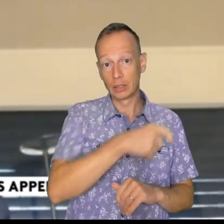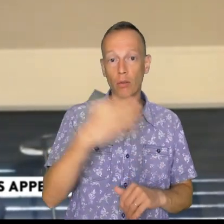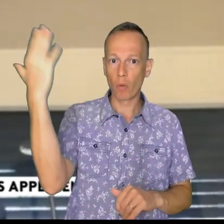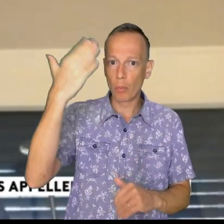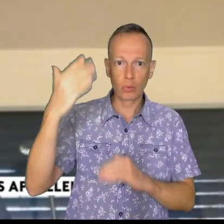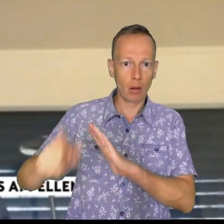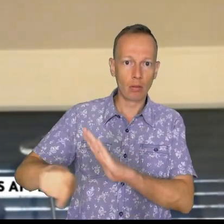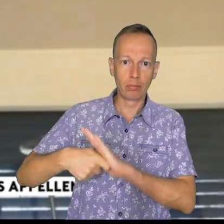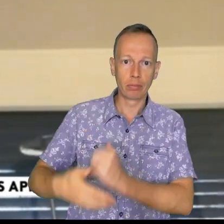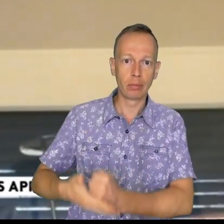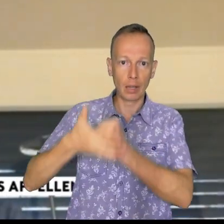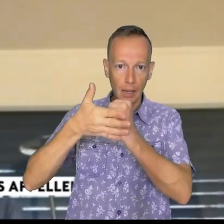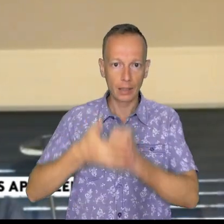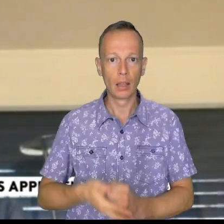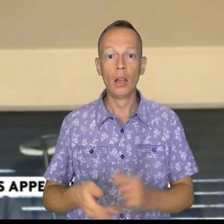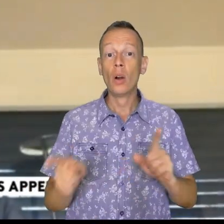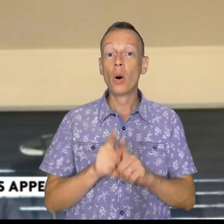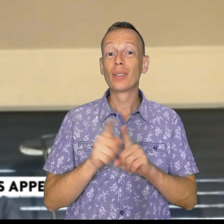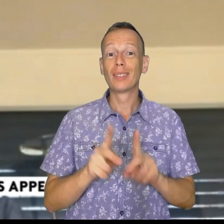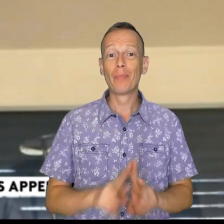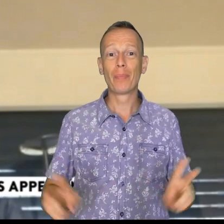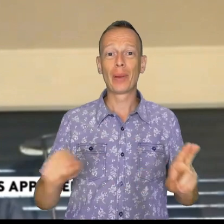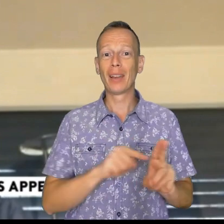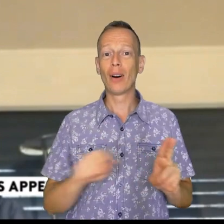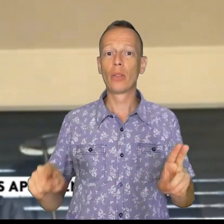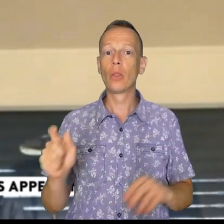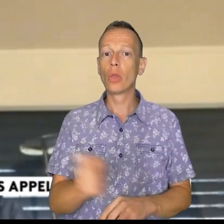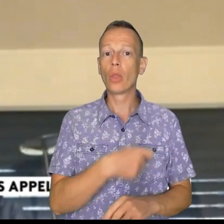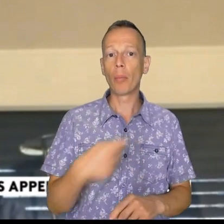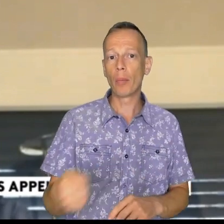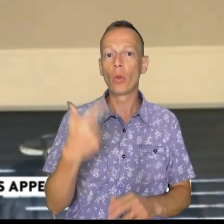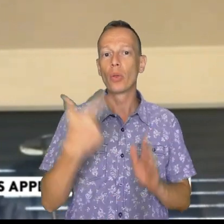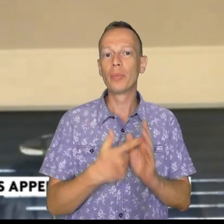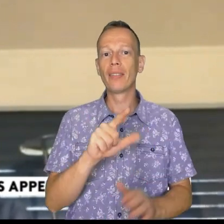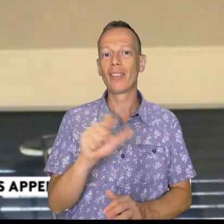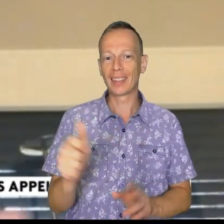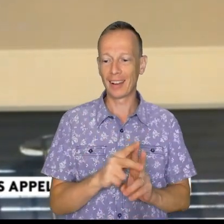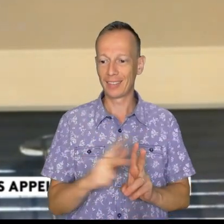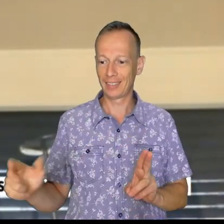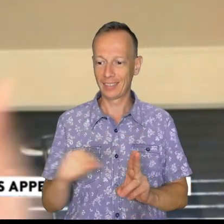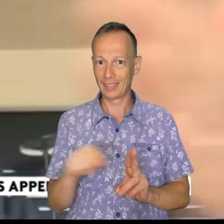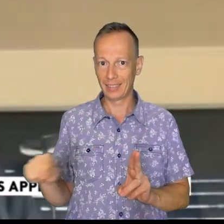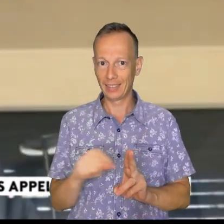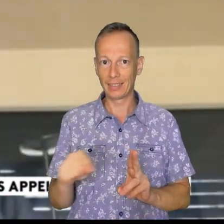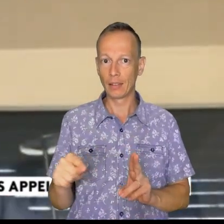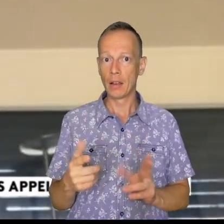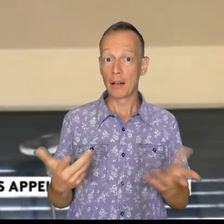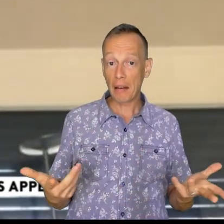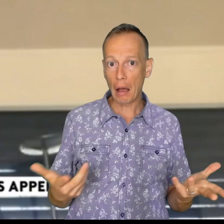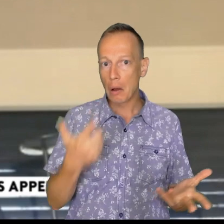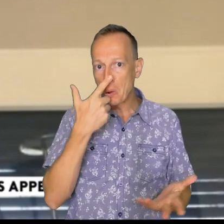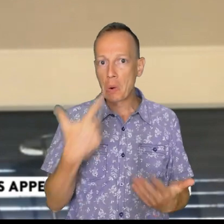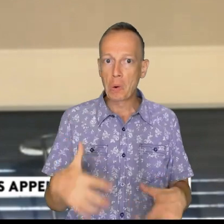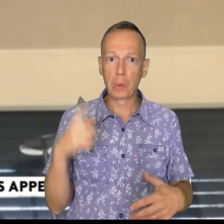période qui doit être en gros la première partie de 2021, ce moment où on n'aura pas encore